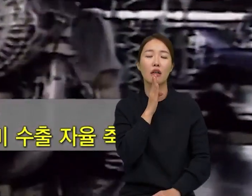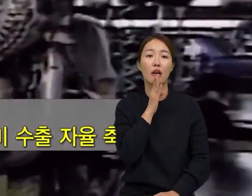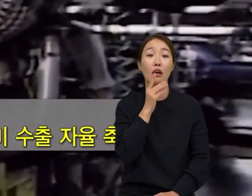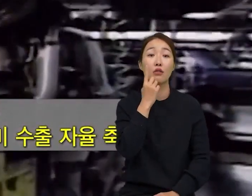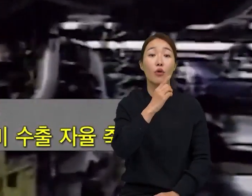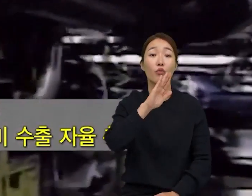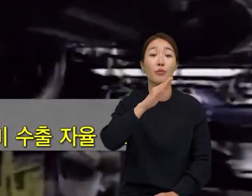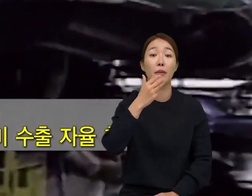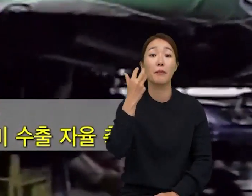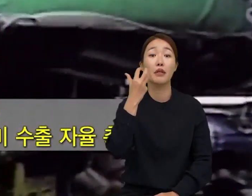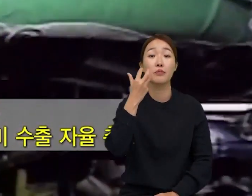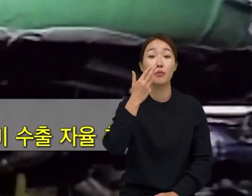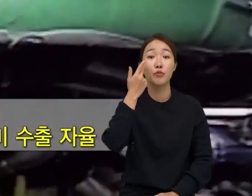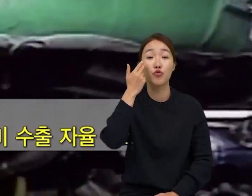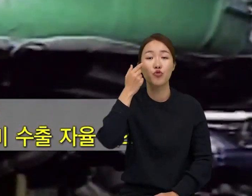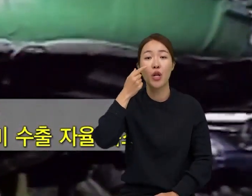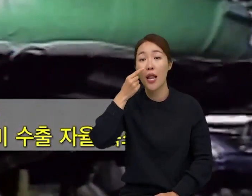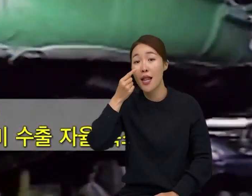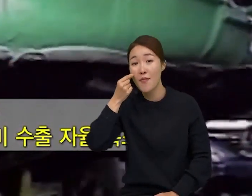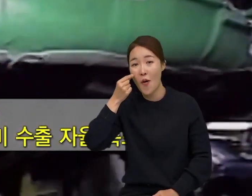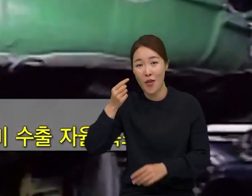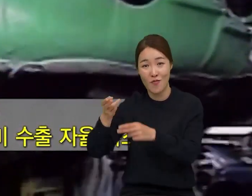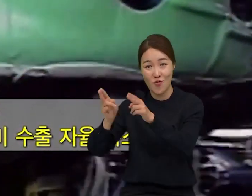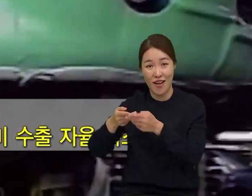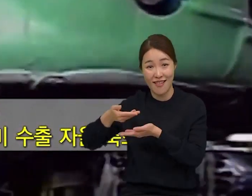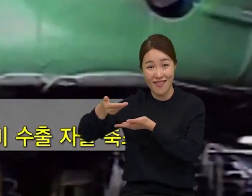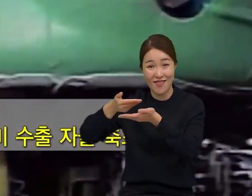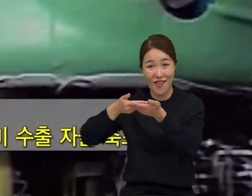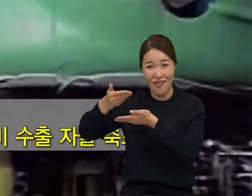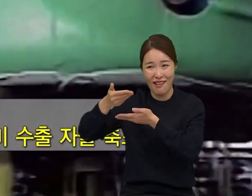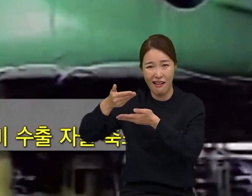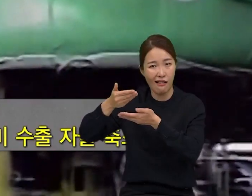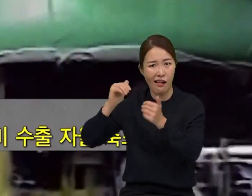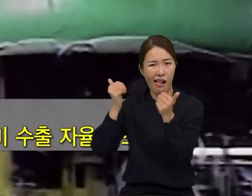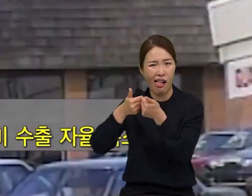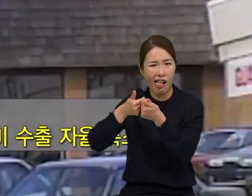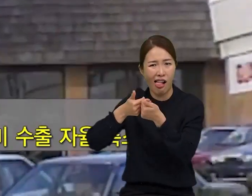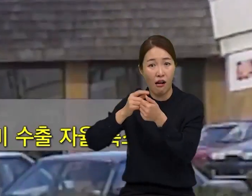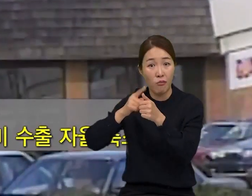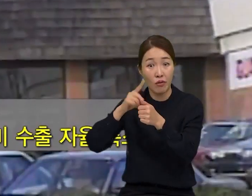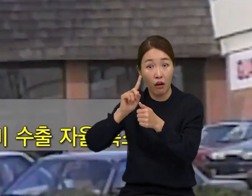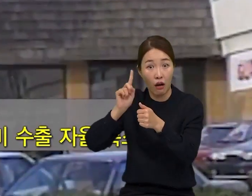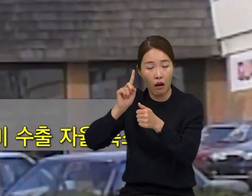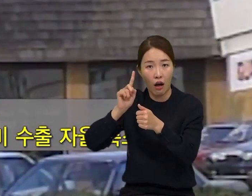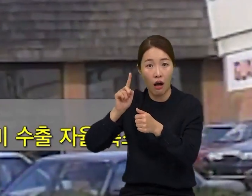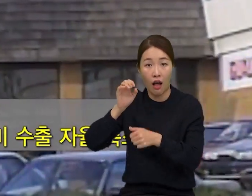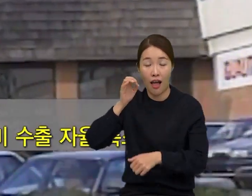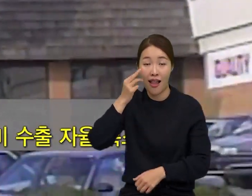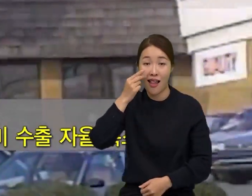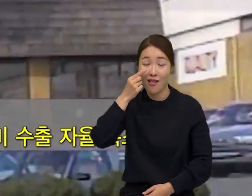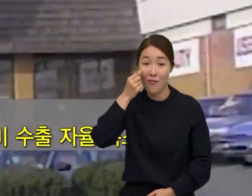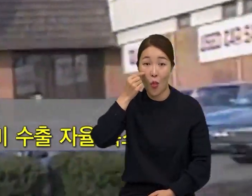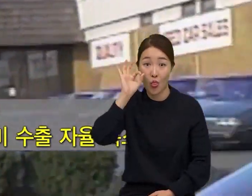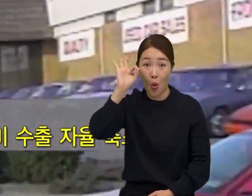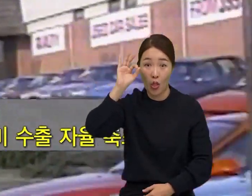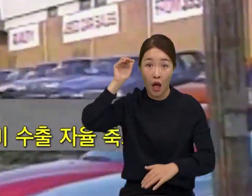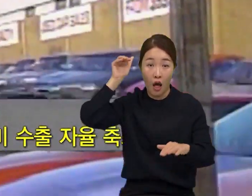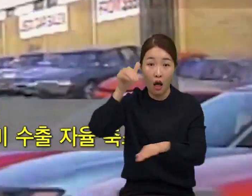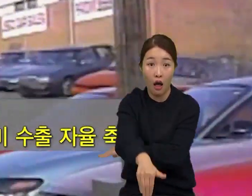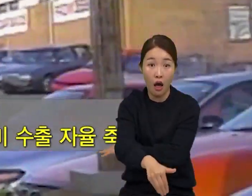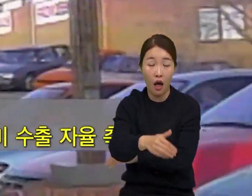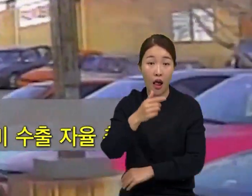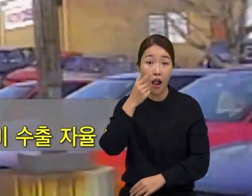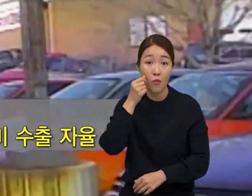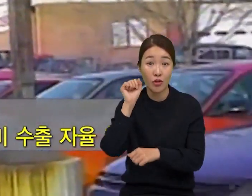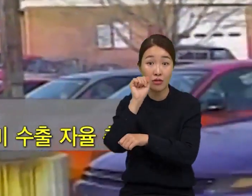1980년대 미국, 일본 간 무역 역조가 커지자 엔화가 크게 절상되었고 일본 자동차 업계는 소형차를